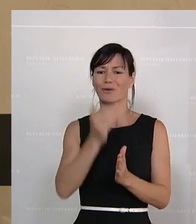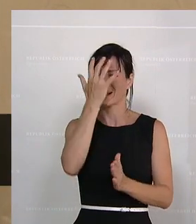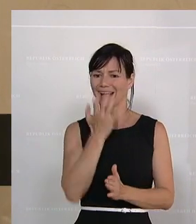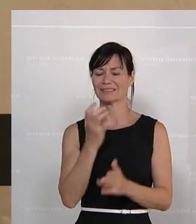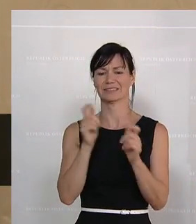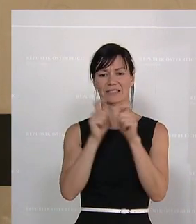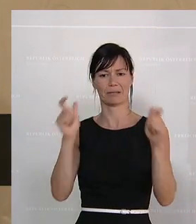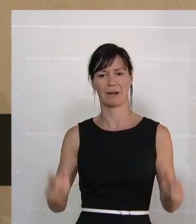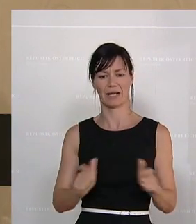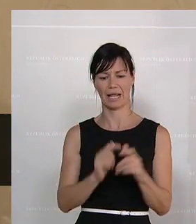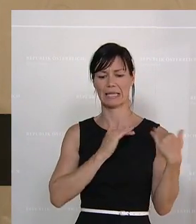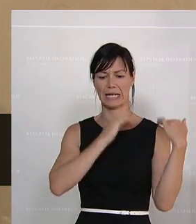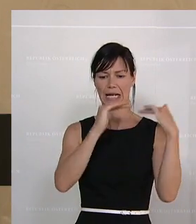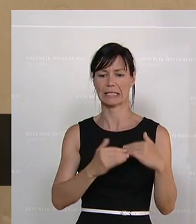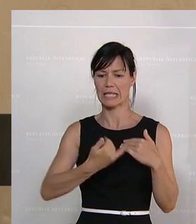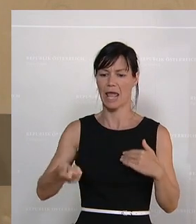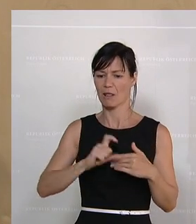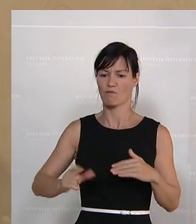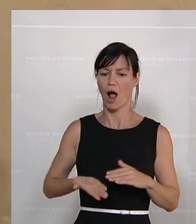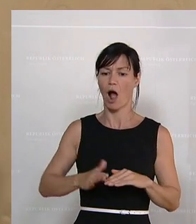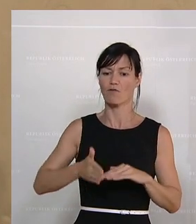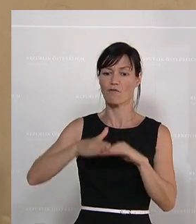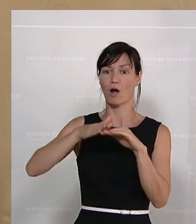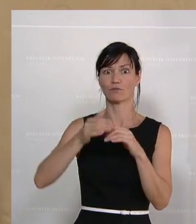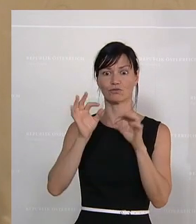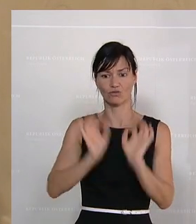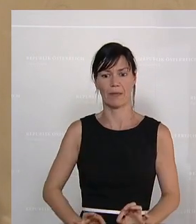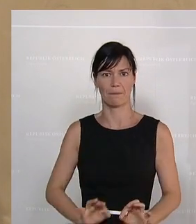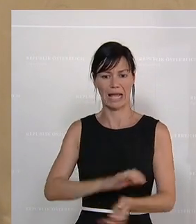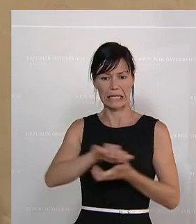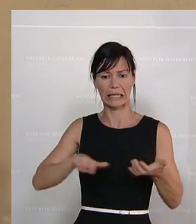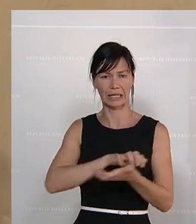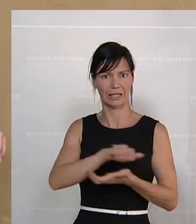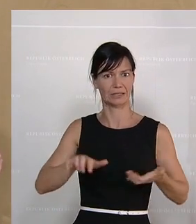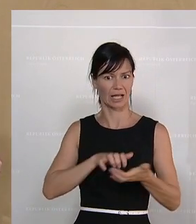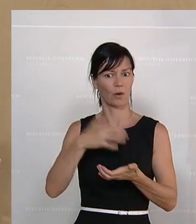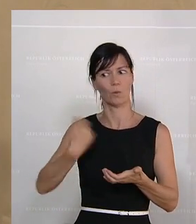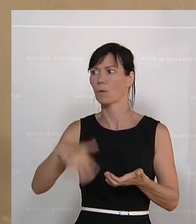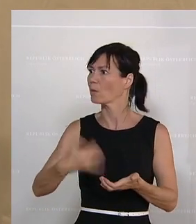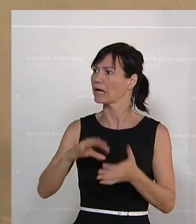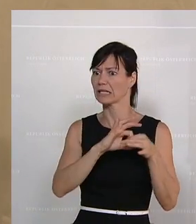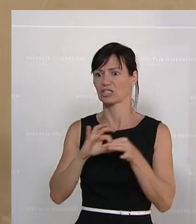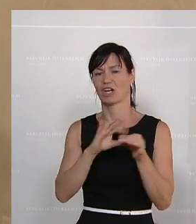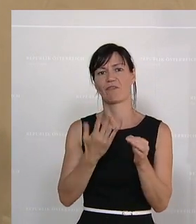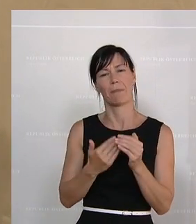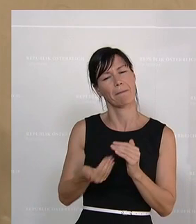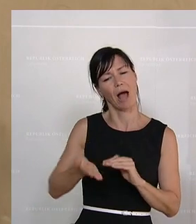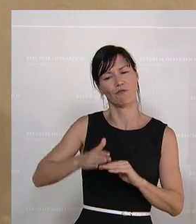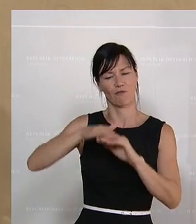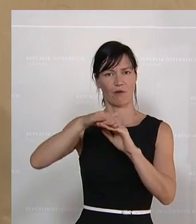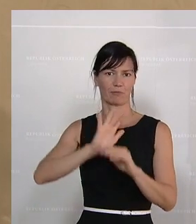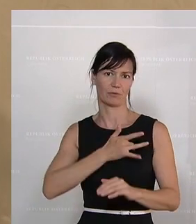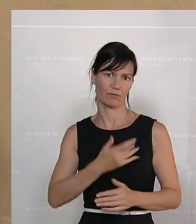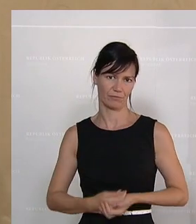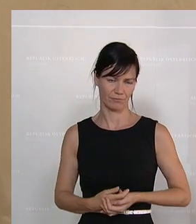und insbesondere von woche zu woche diese krise immer tiefer mitten in der gesellschaft daran kommt und wir haben